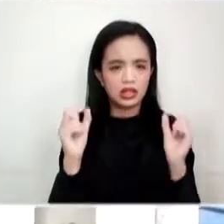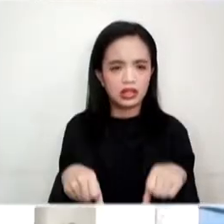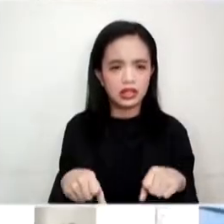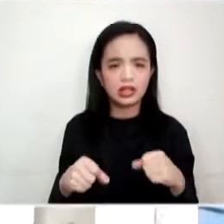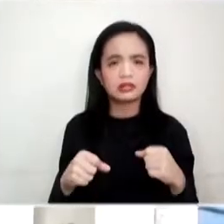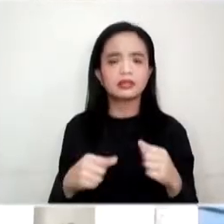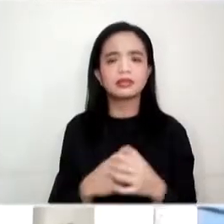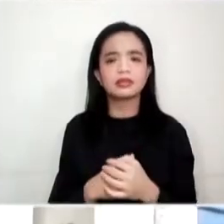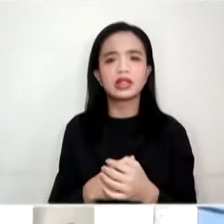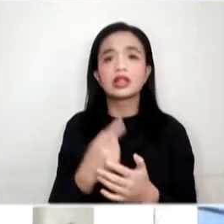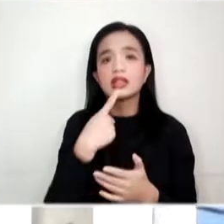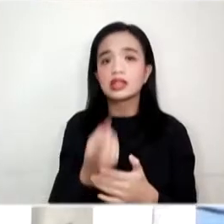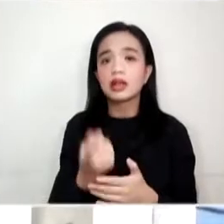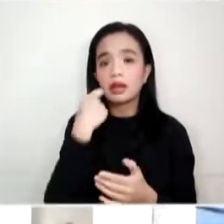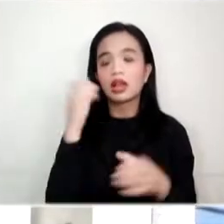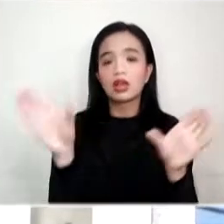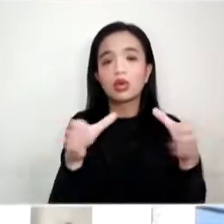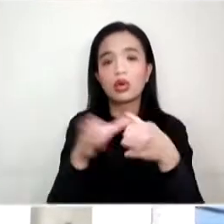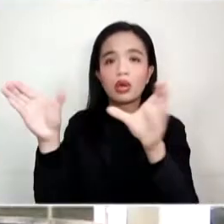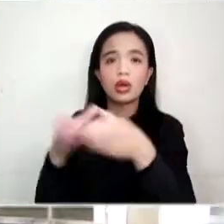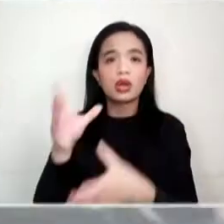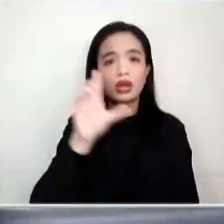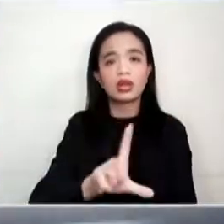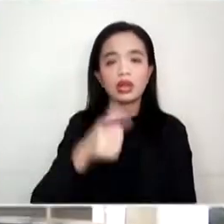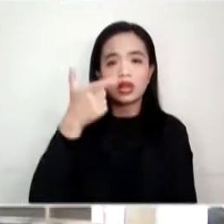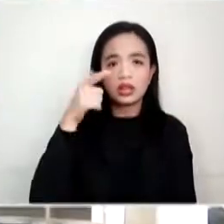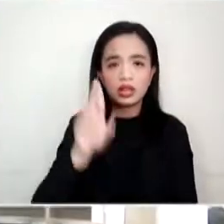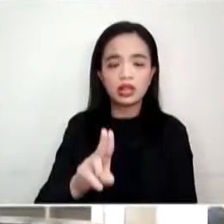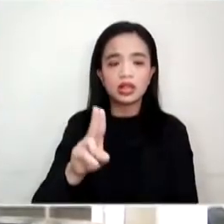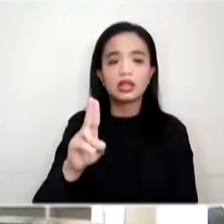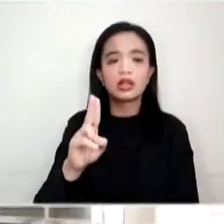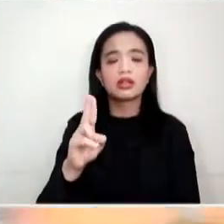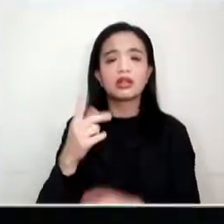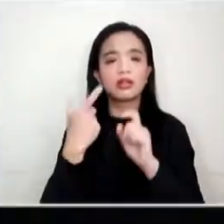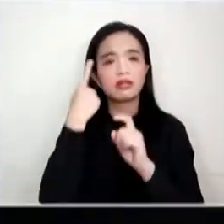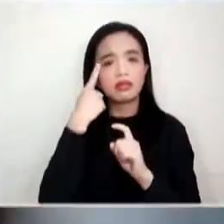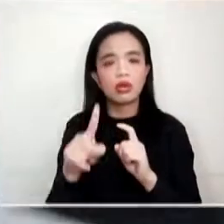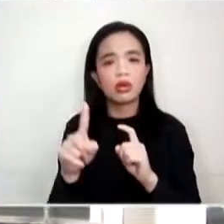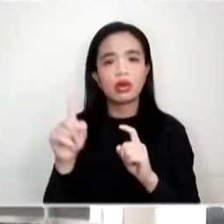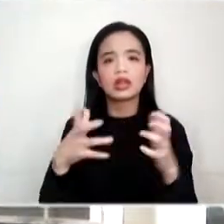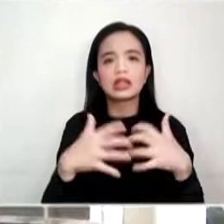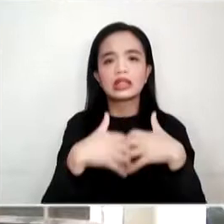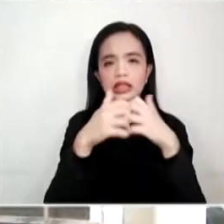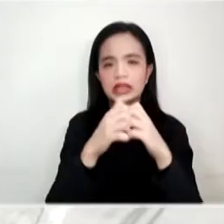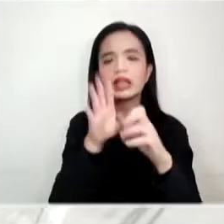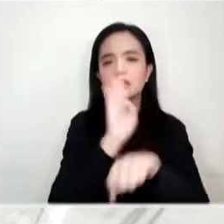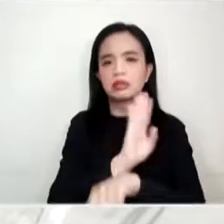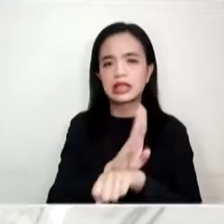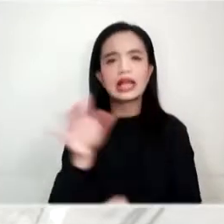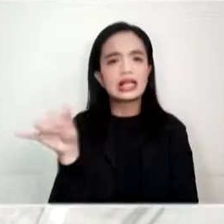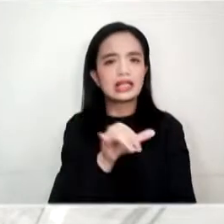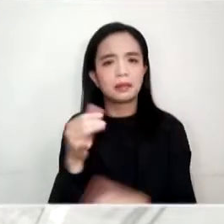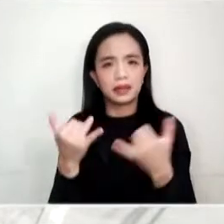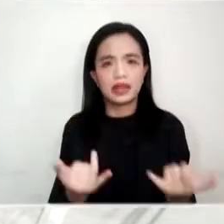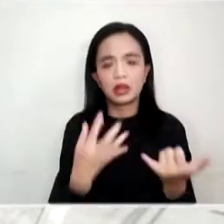Itisurat tinasawa grupo iti lokal gobyerno kaaduan karagitoy ket agab-abang karagiti establishmento ken aging gaita ket adda dagiti agbaybayad